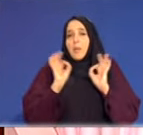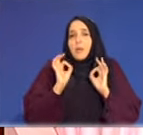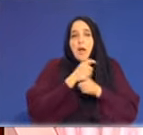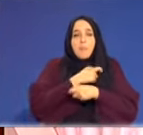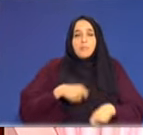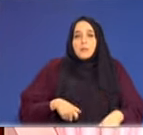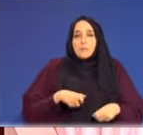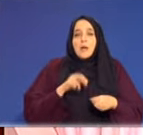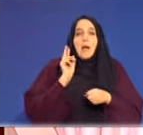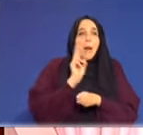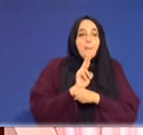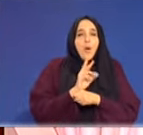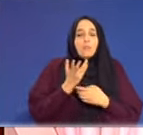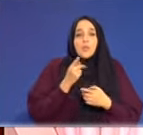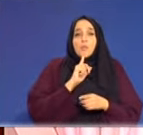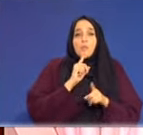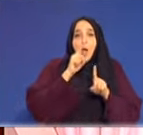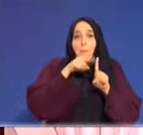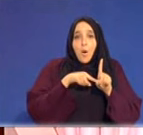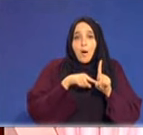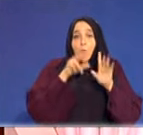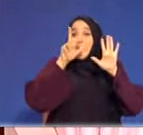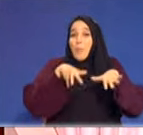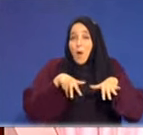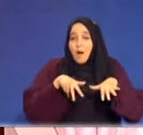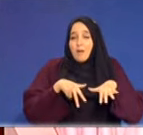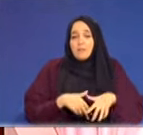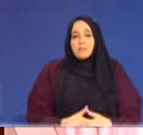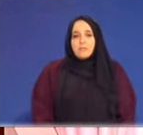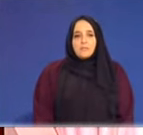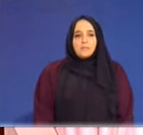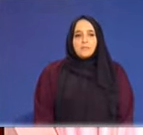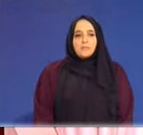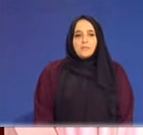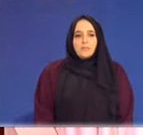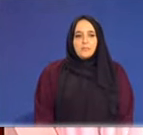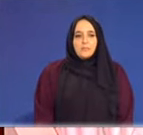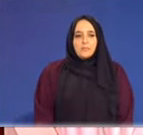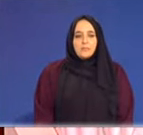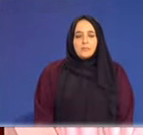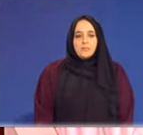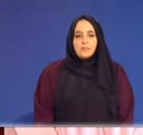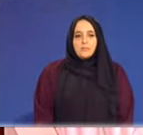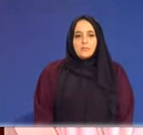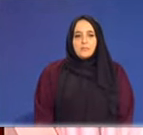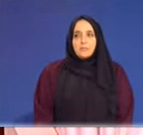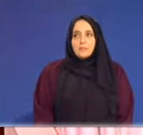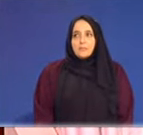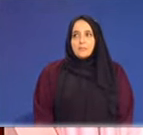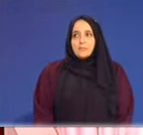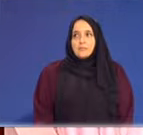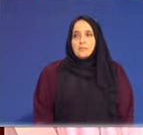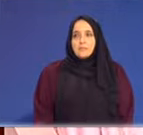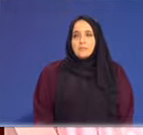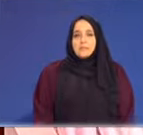الجدرمية. درك طيب. رانا في 8 شهر. راكم في 8 شهور في هذه الحالة. في هذه الحالة هي. طيب دكتور. نعم.